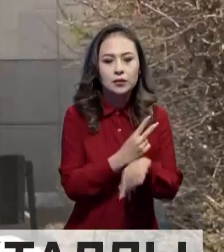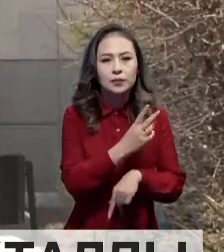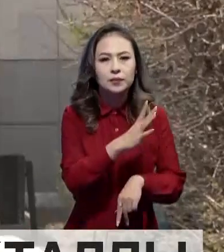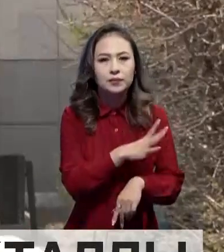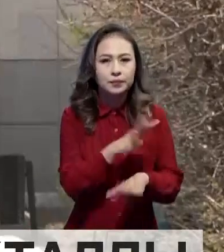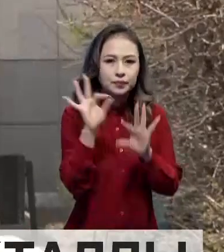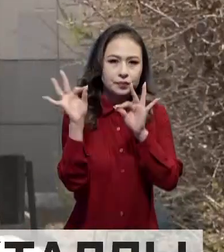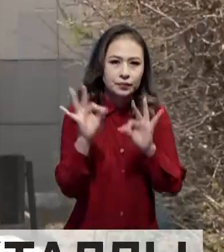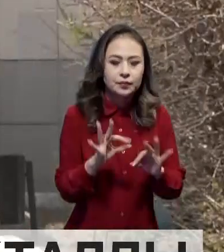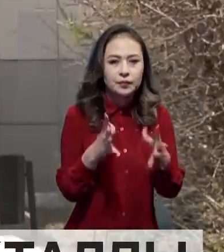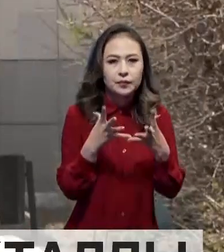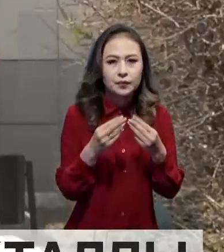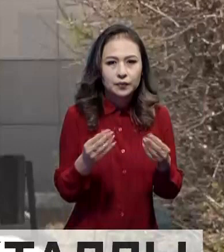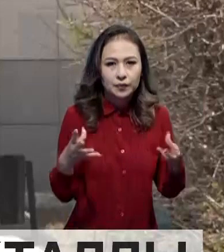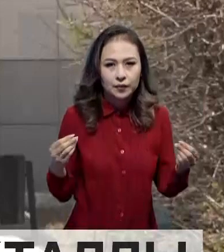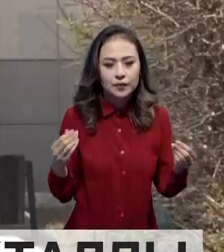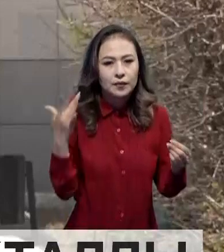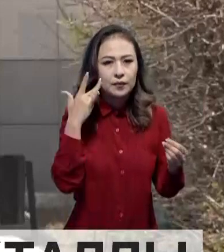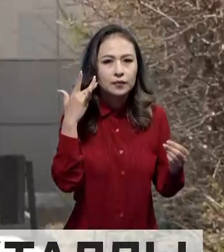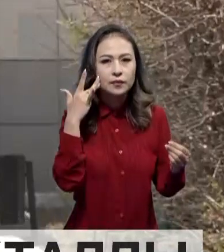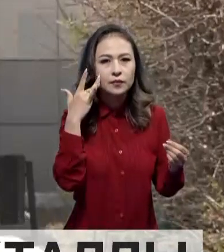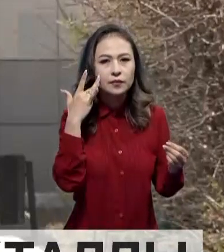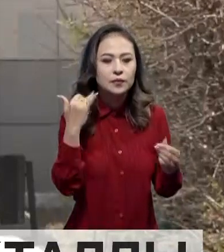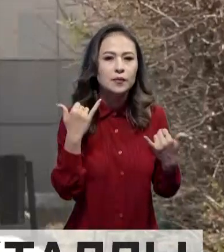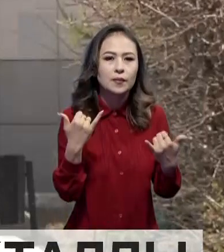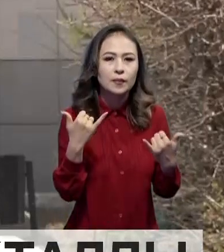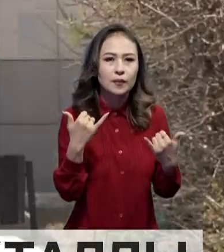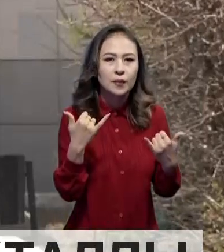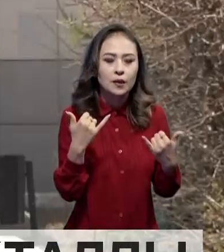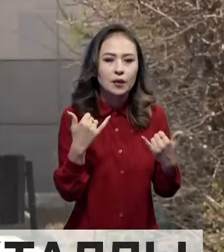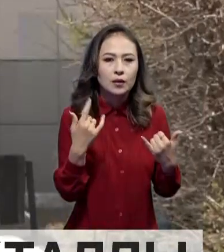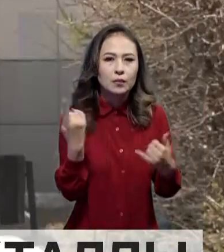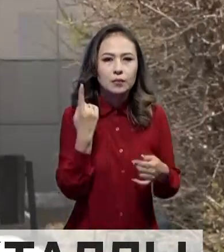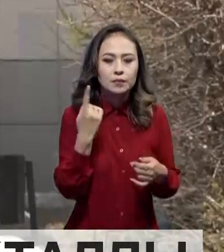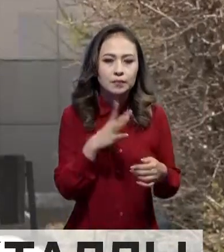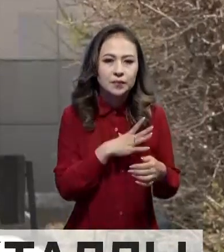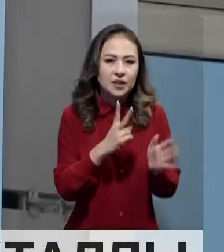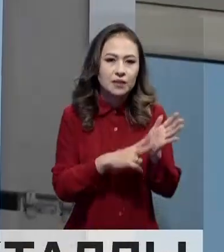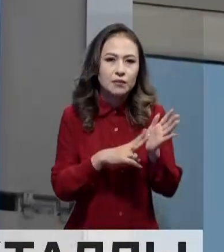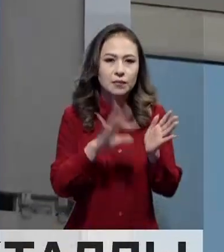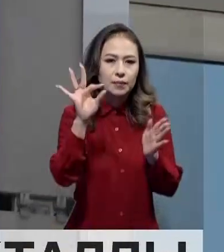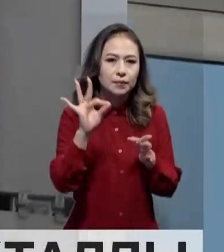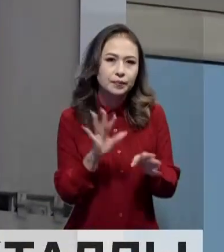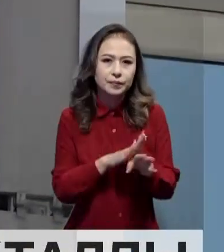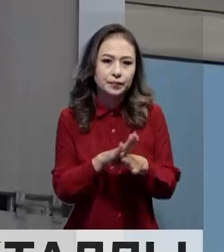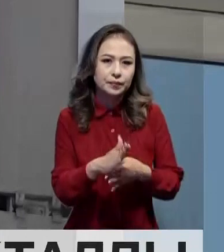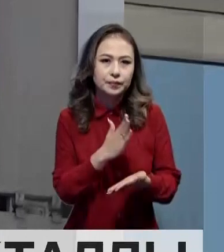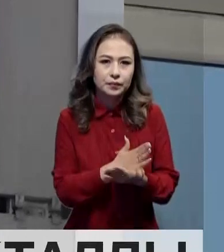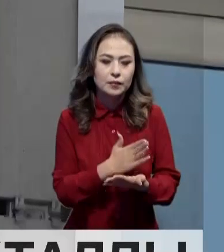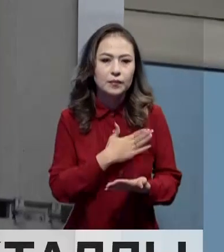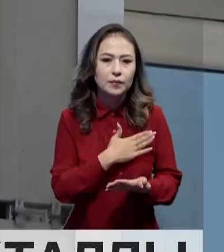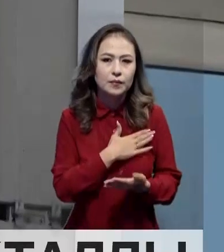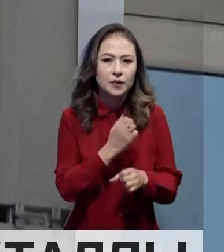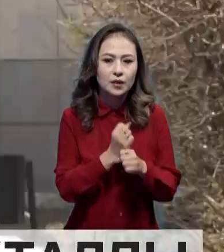айларында. Бүгінгі күні диагностикалық шаралардың бруцеллезге қарсы 70% орындалып отыр. Яғни біздің бақсы